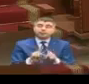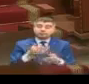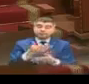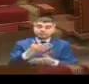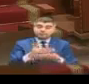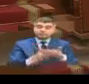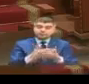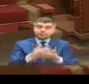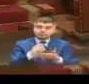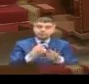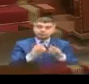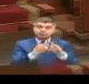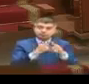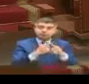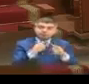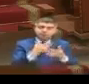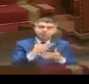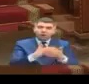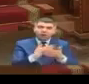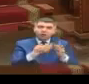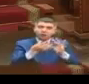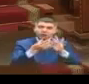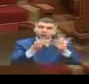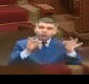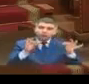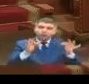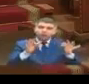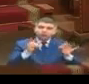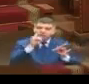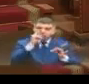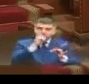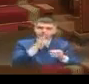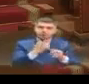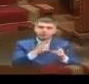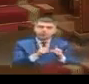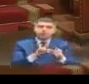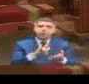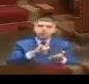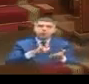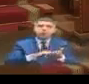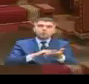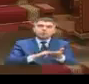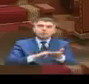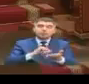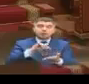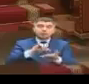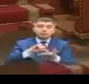عدد من التفاصيل لكن الوقت لا يسمح. أهيب بكم في موضوع الحسمة بالذات لأننا نواجه